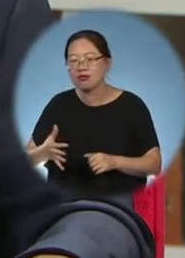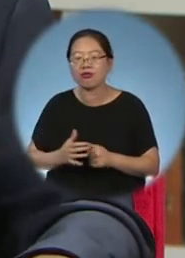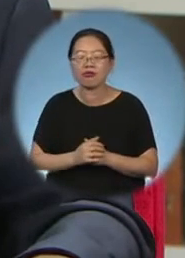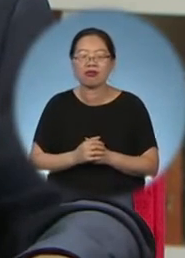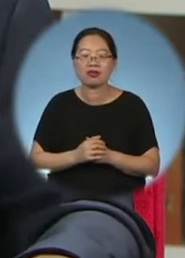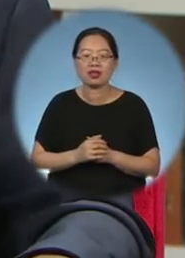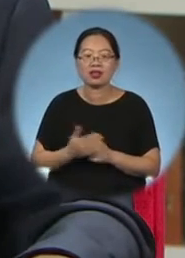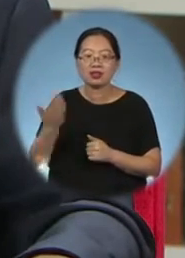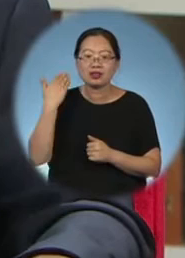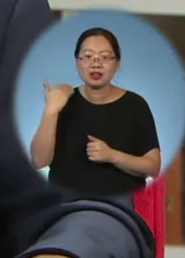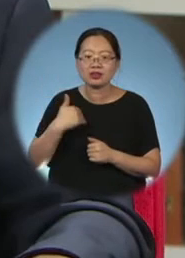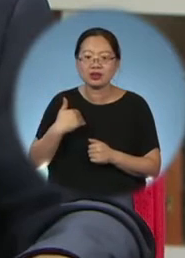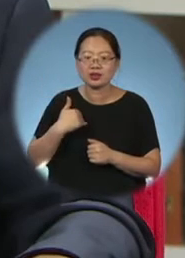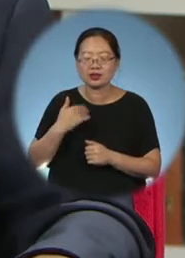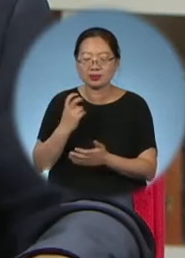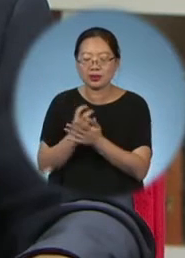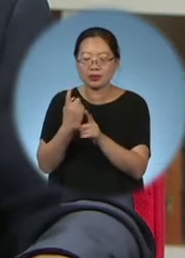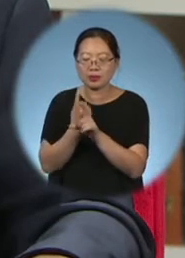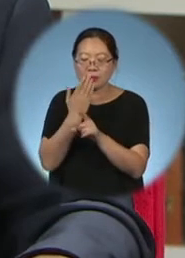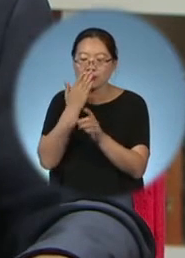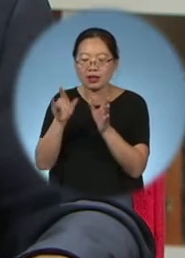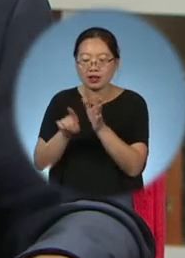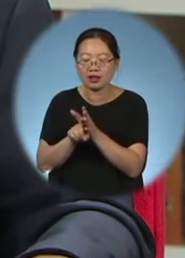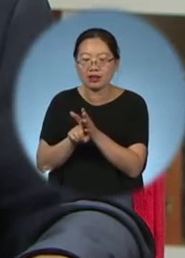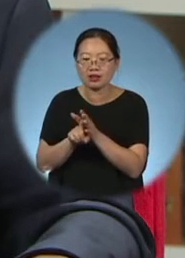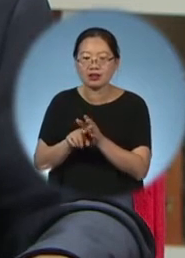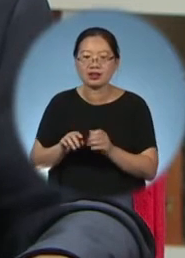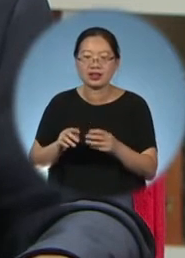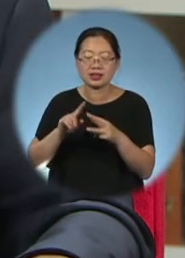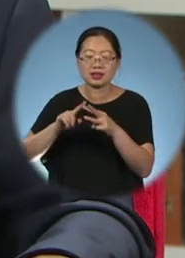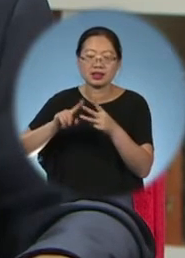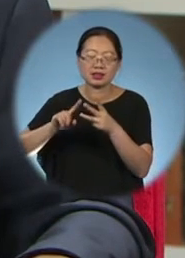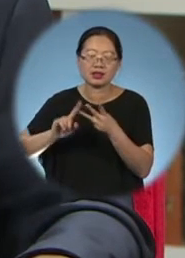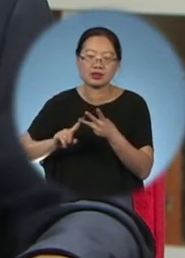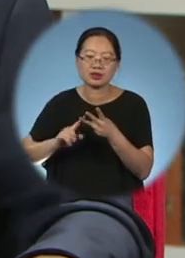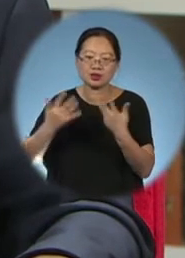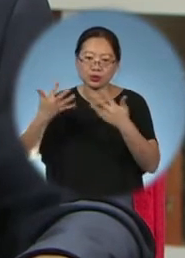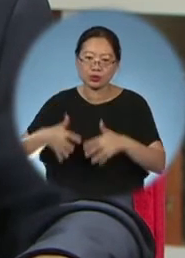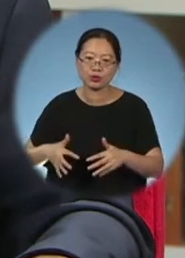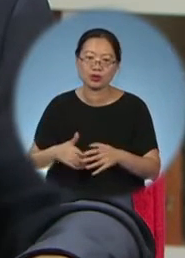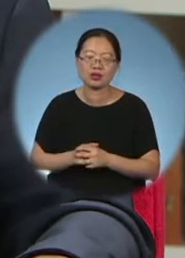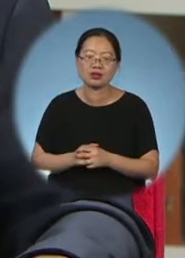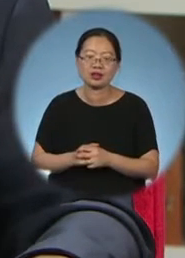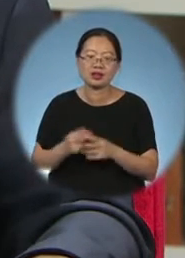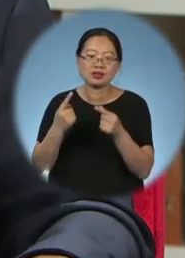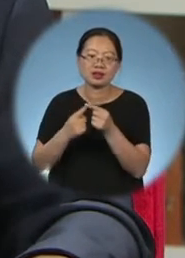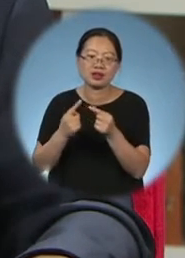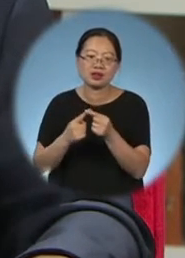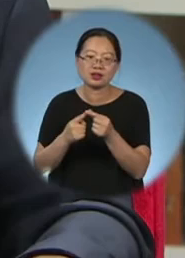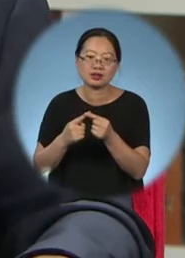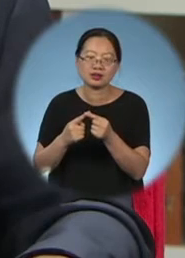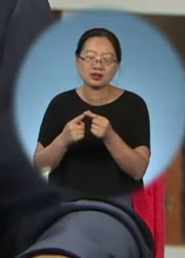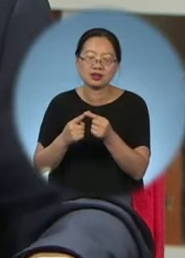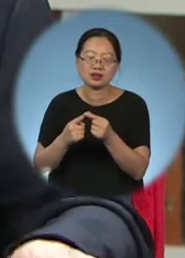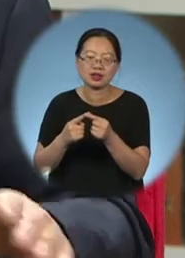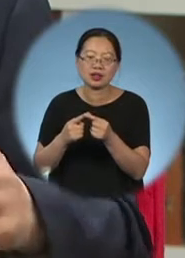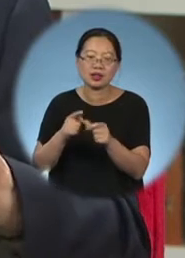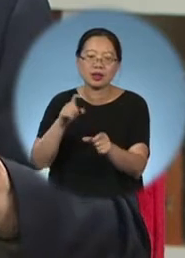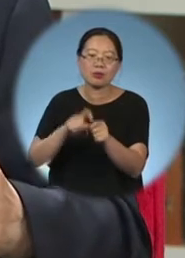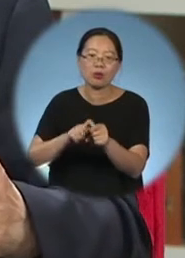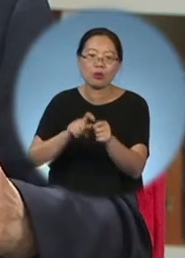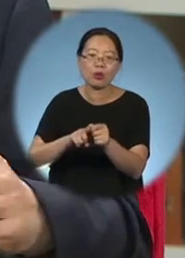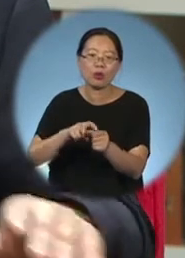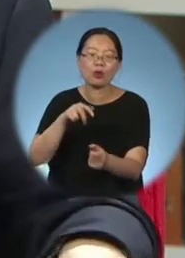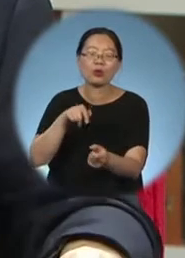그래요? 저는 이제 개헌이 되기 위해서는 세 가지 조건. 첫째는 명분인데 지금